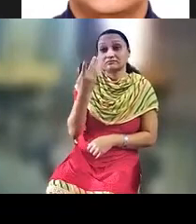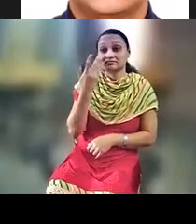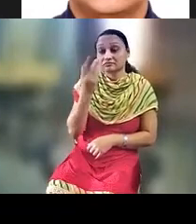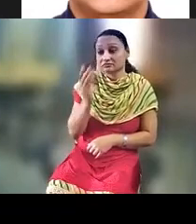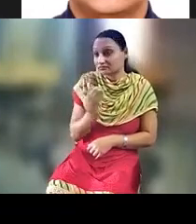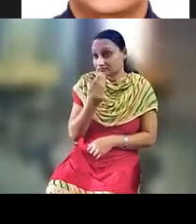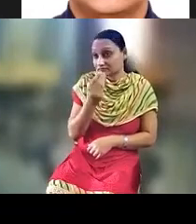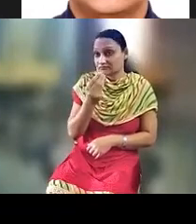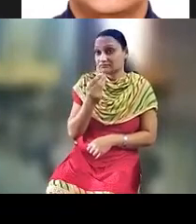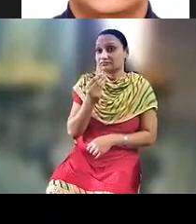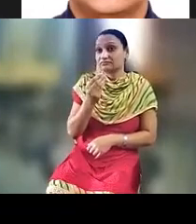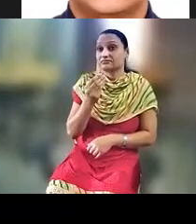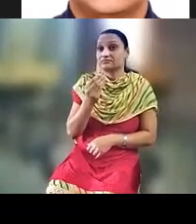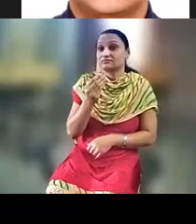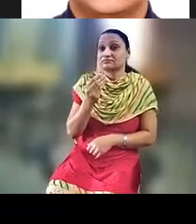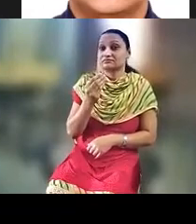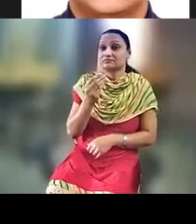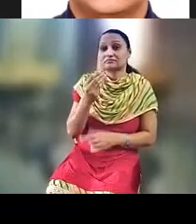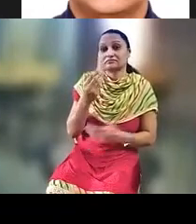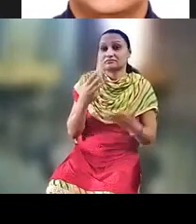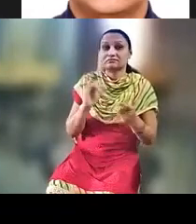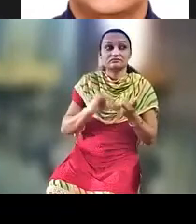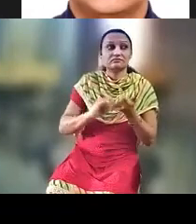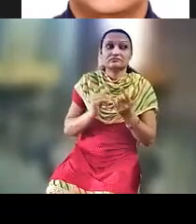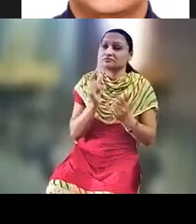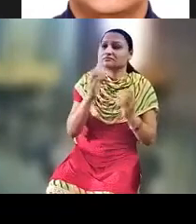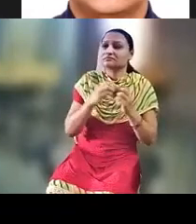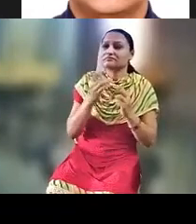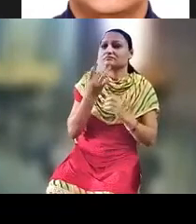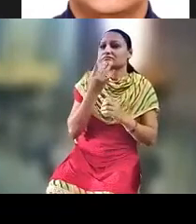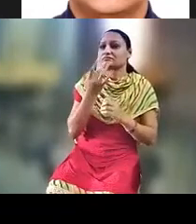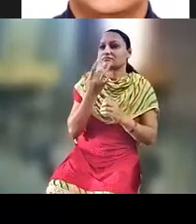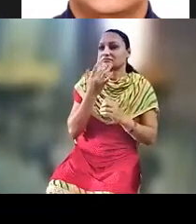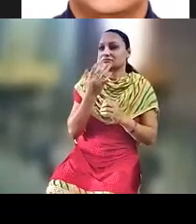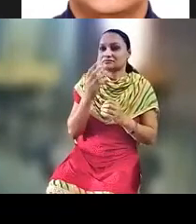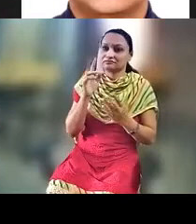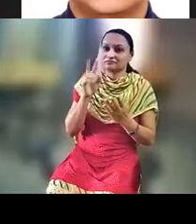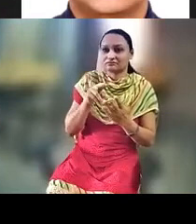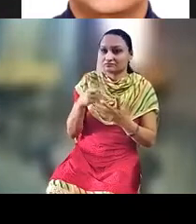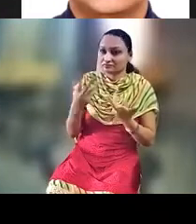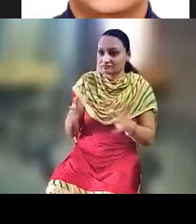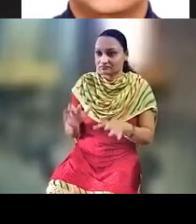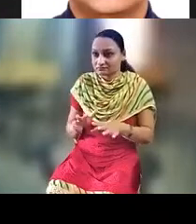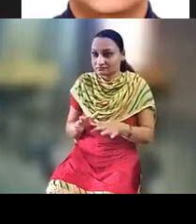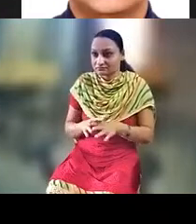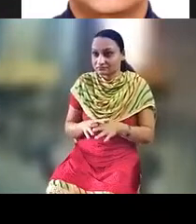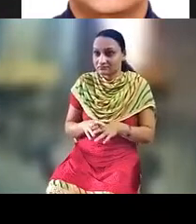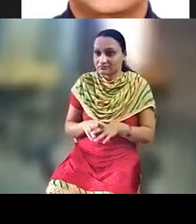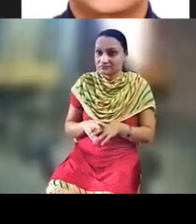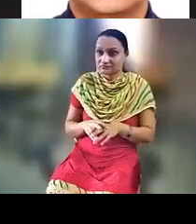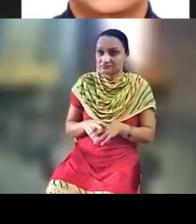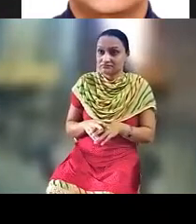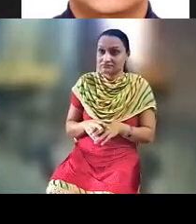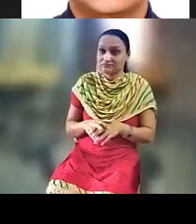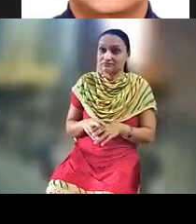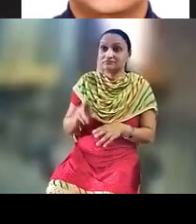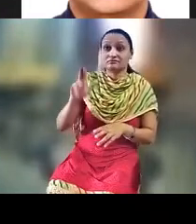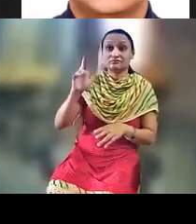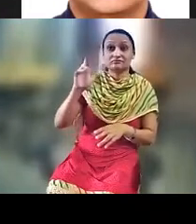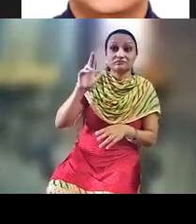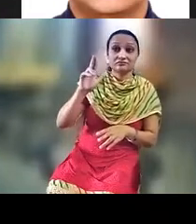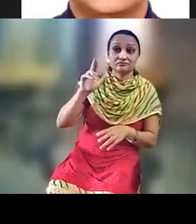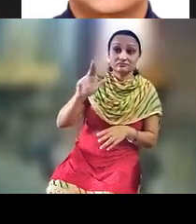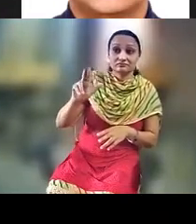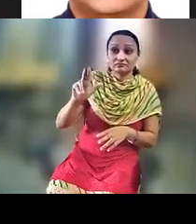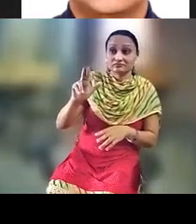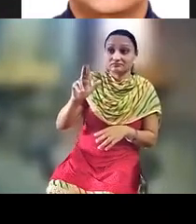होते। बाकी सब्जेक्ट्स वो फिर भी किसी तरह कर लेते, इंग्लिश और मैथ नहीं कर पाते। सो 8th ग्रेडर्स नॉट प्रोफिशिएंट इन मैथ